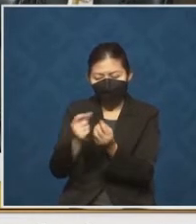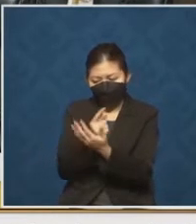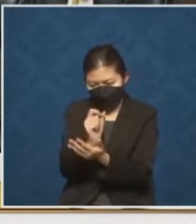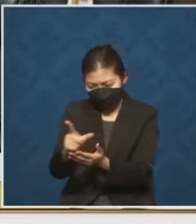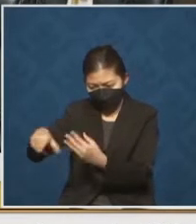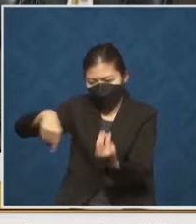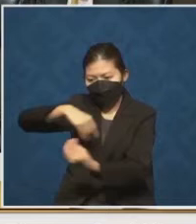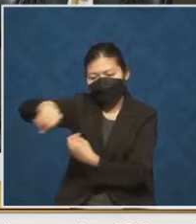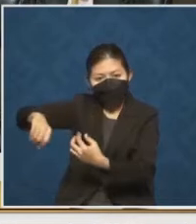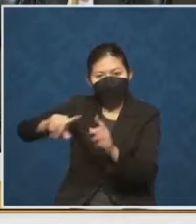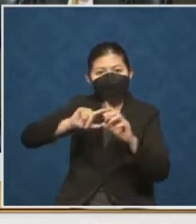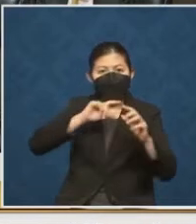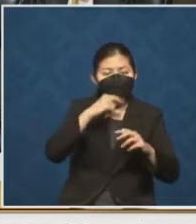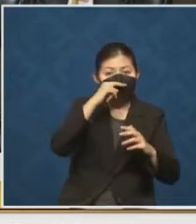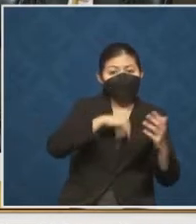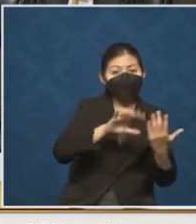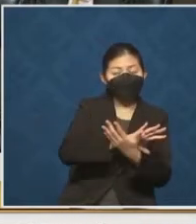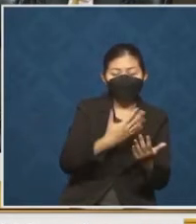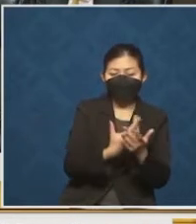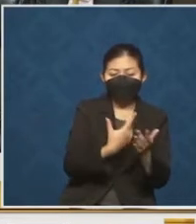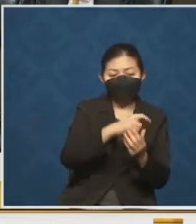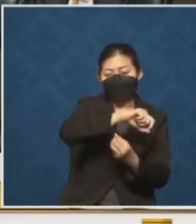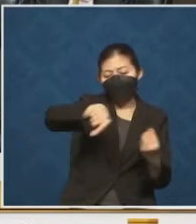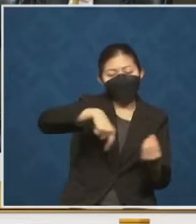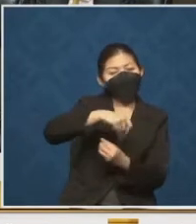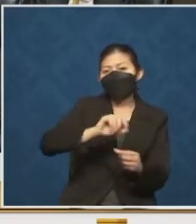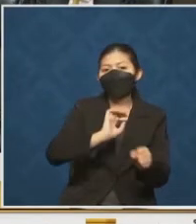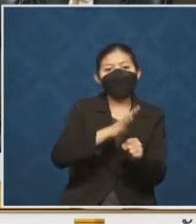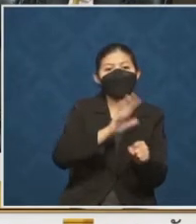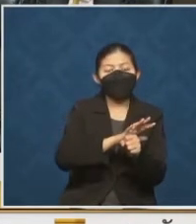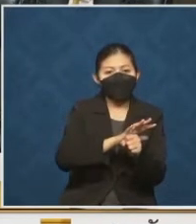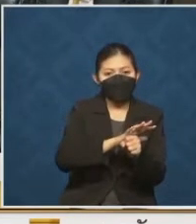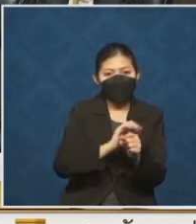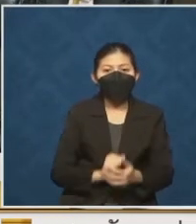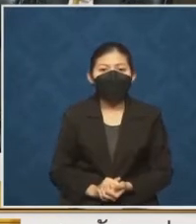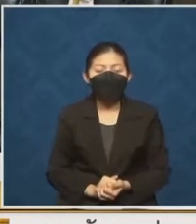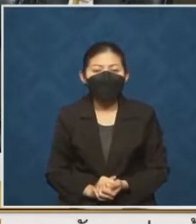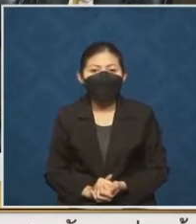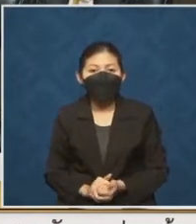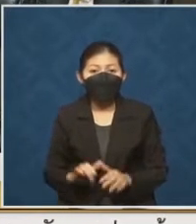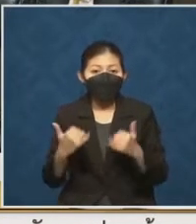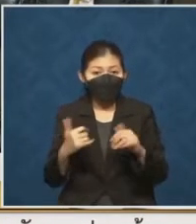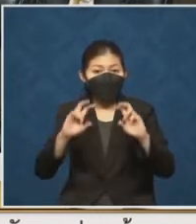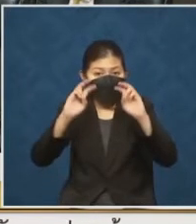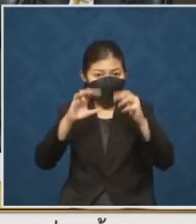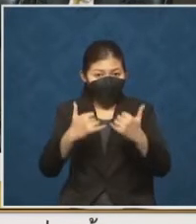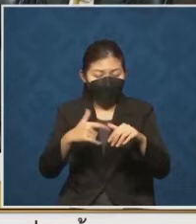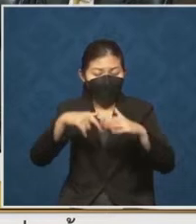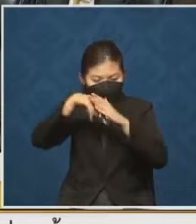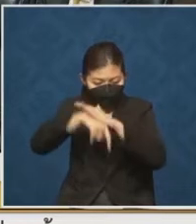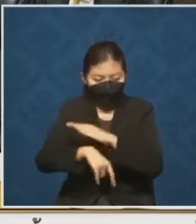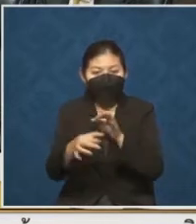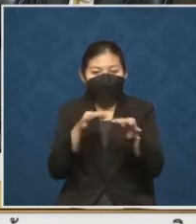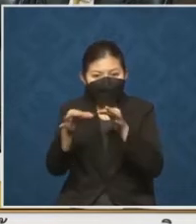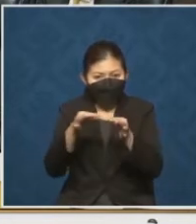ด้านราคาด้านต้นทุนการผลิตที่เราว่าเรียกว่าคอร์สของ